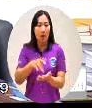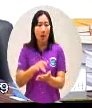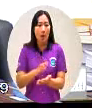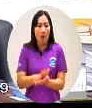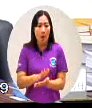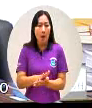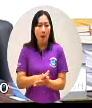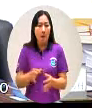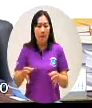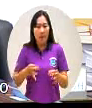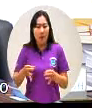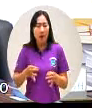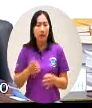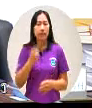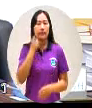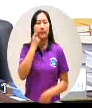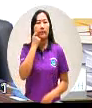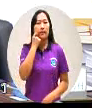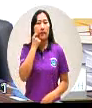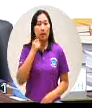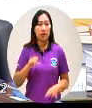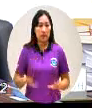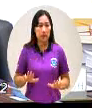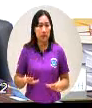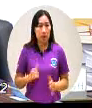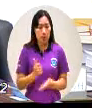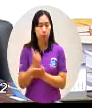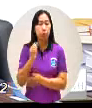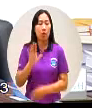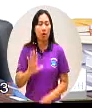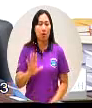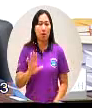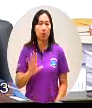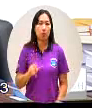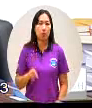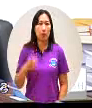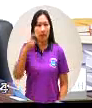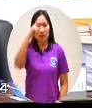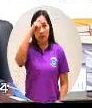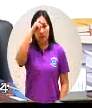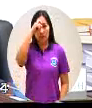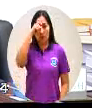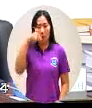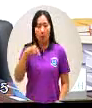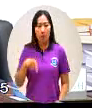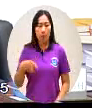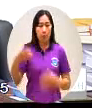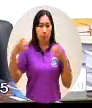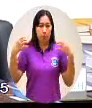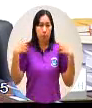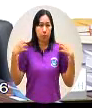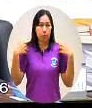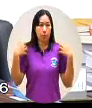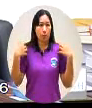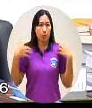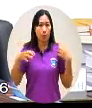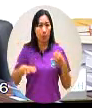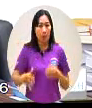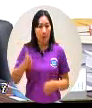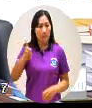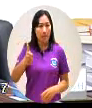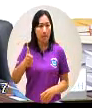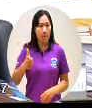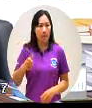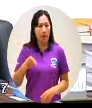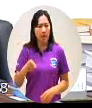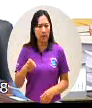这个时间咱希望咱的主管单位吼，唔好去甲慢去吼。爱如期来完工，配合六月毕